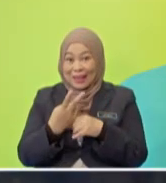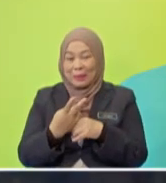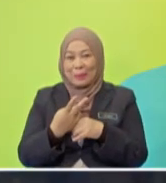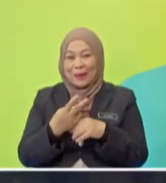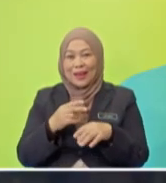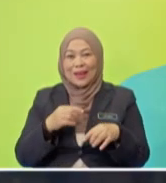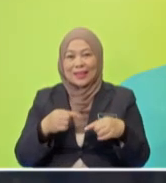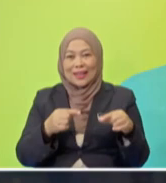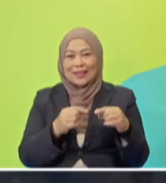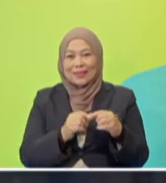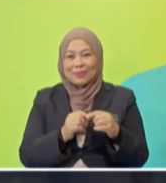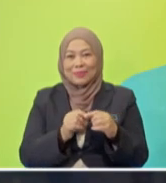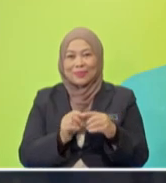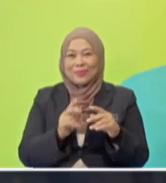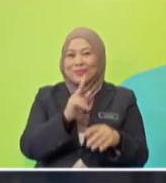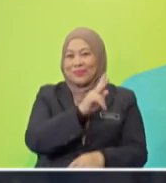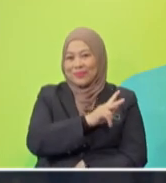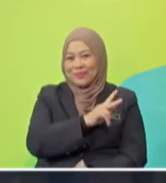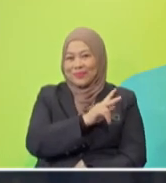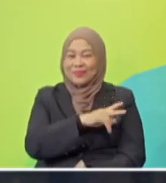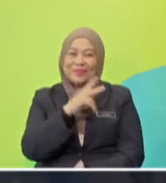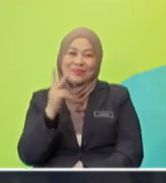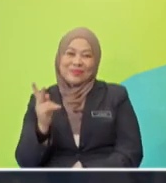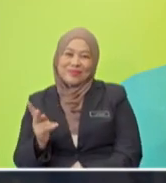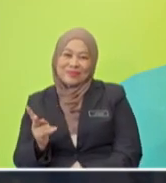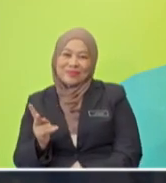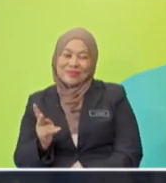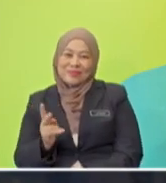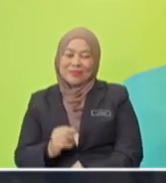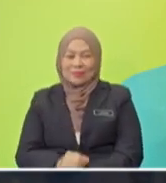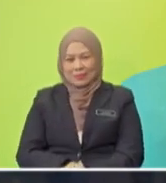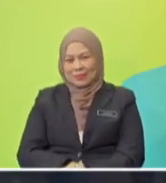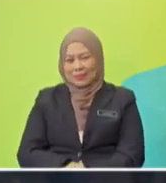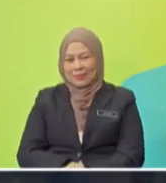1 2 3 Ke kanan gerak terdiri